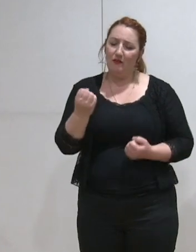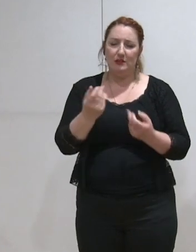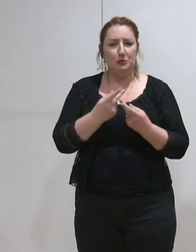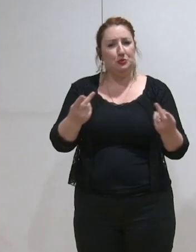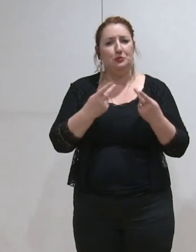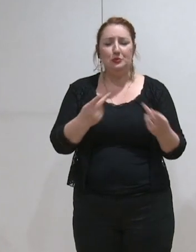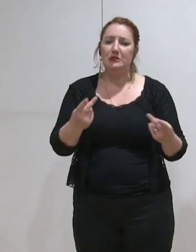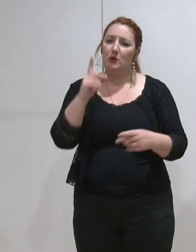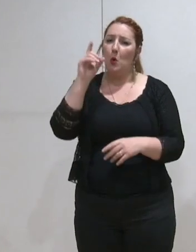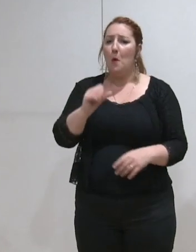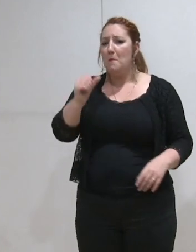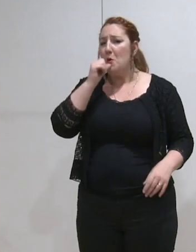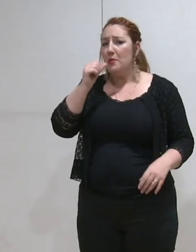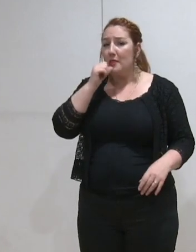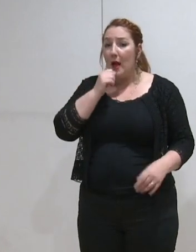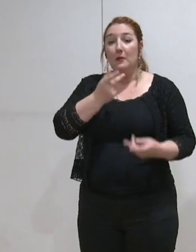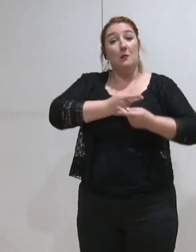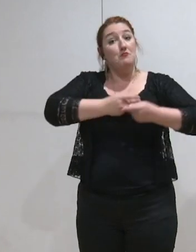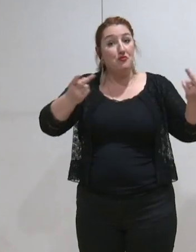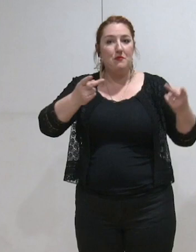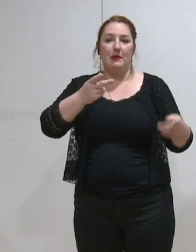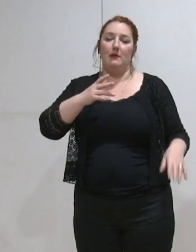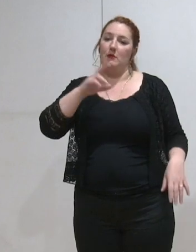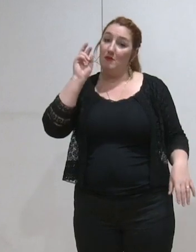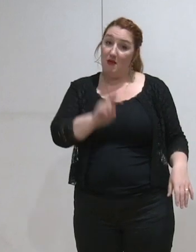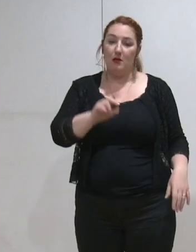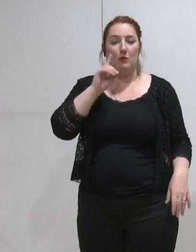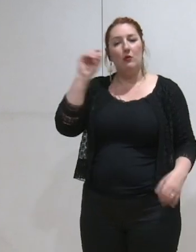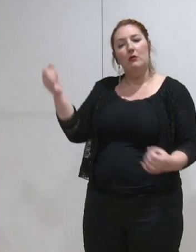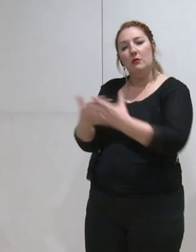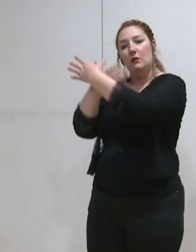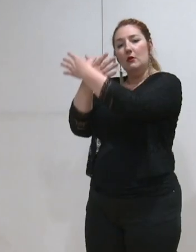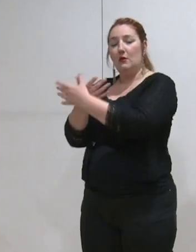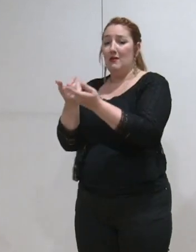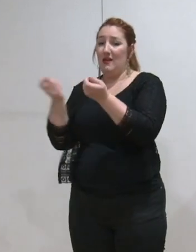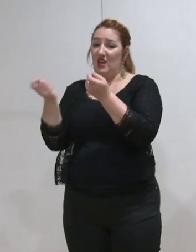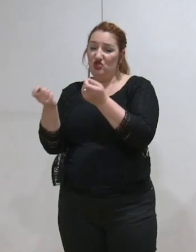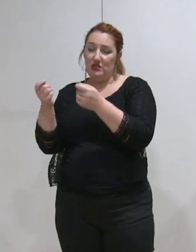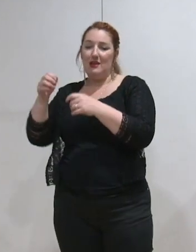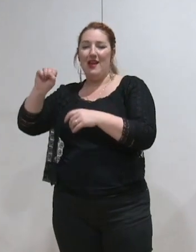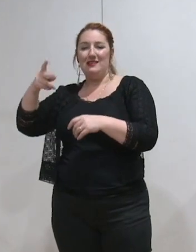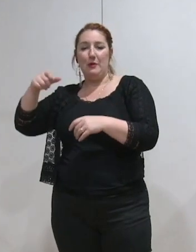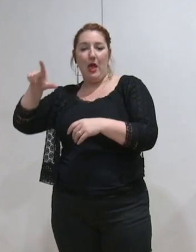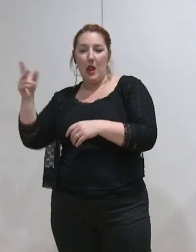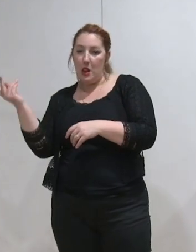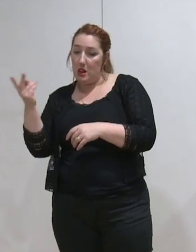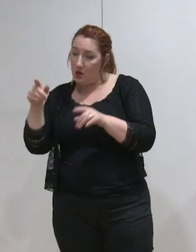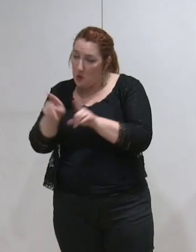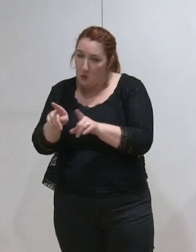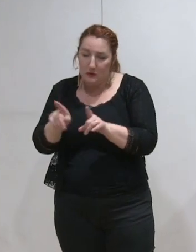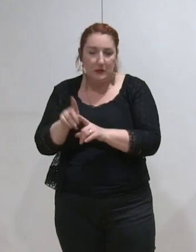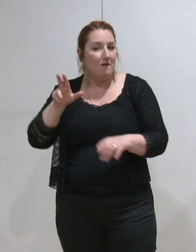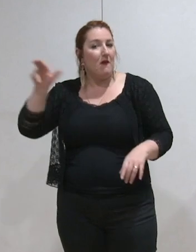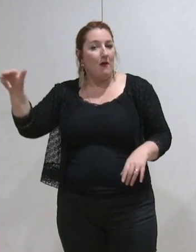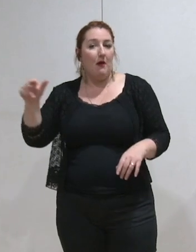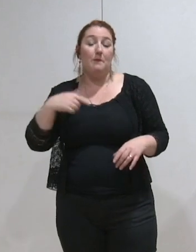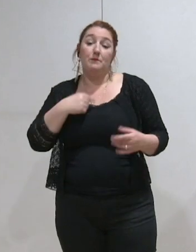euh de la ville de Grenoble puisque à la Métro nous aurons également une régie et une ESP et d'ailleurs on peut se réjouir que via ce passage en